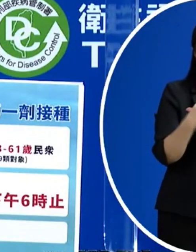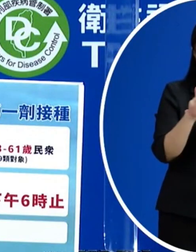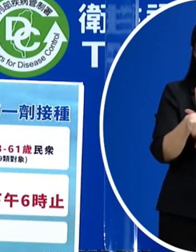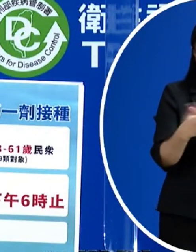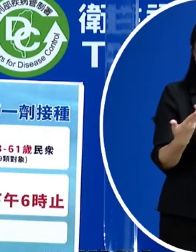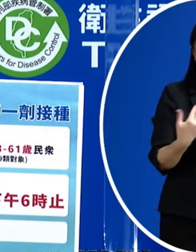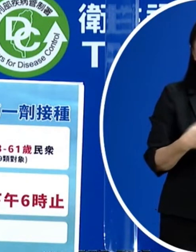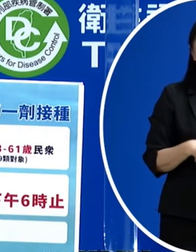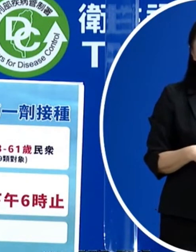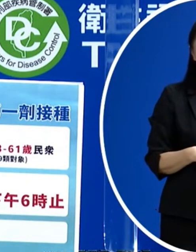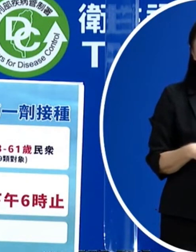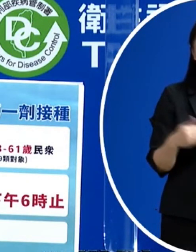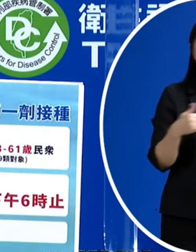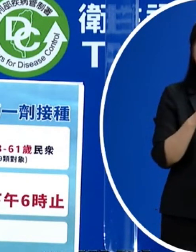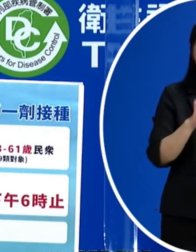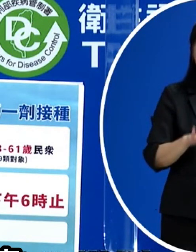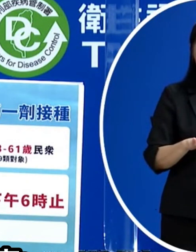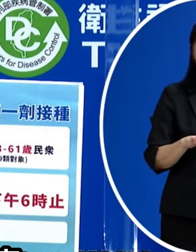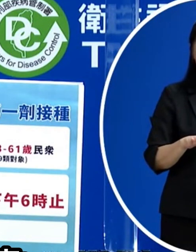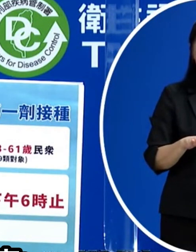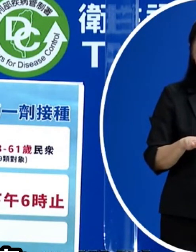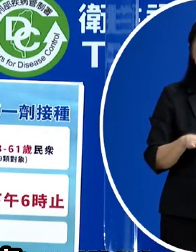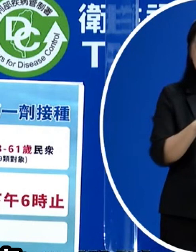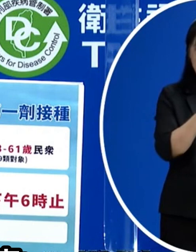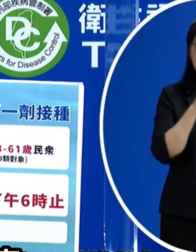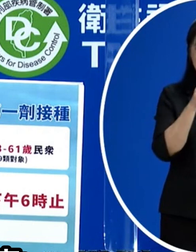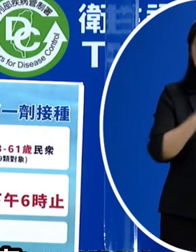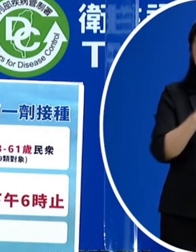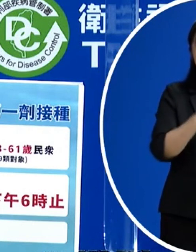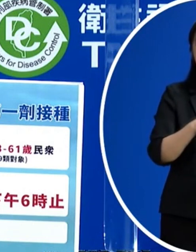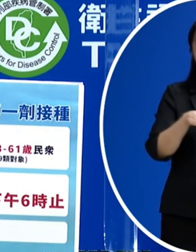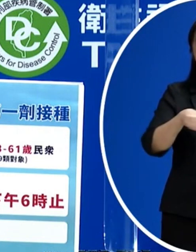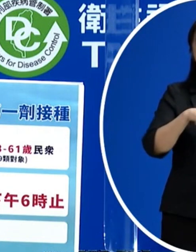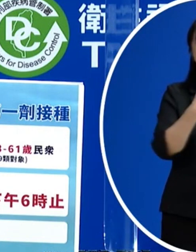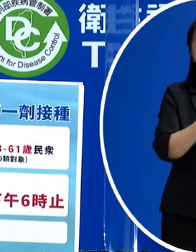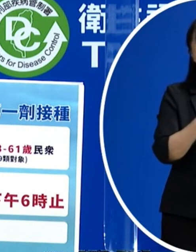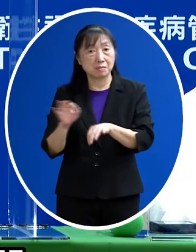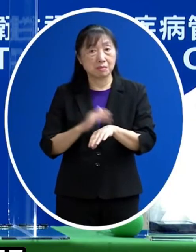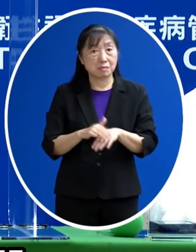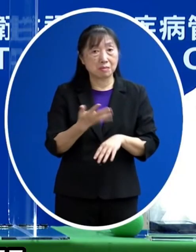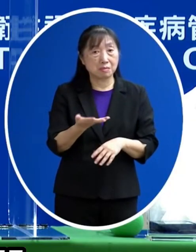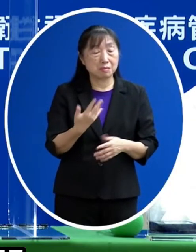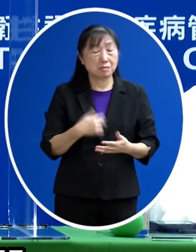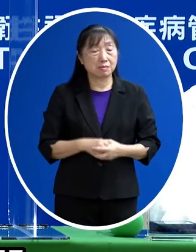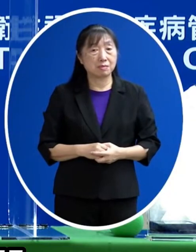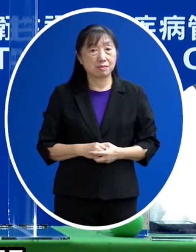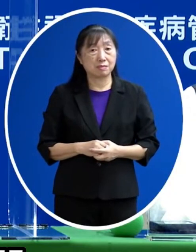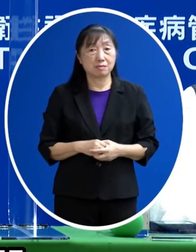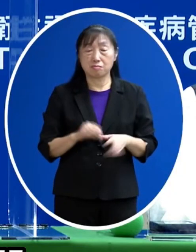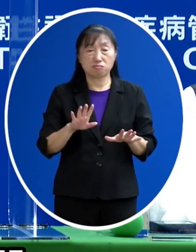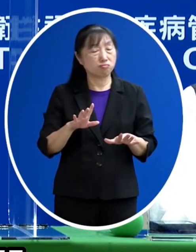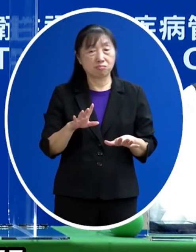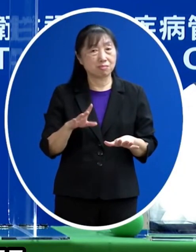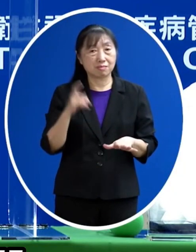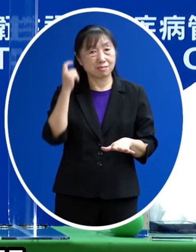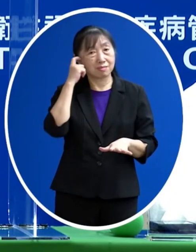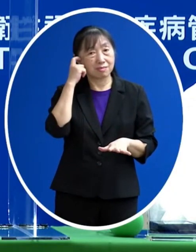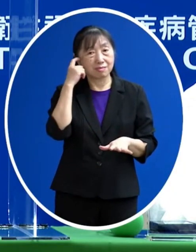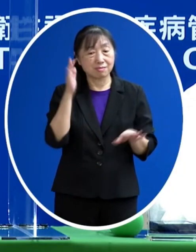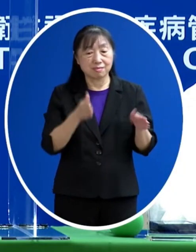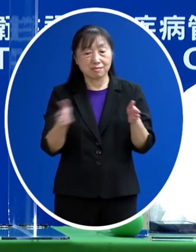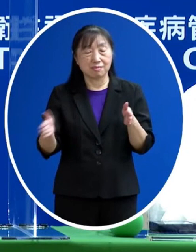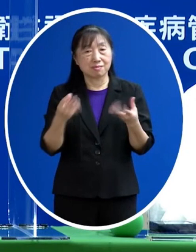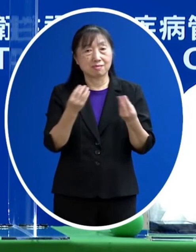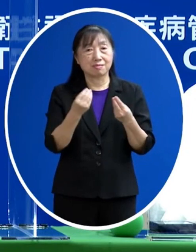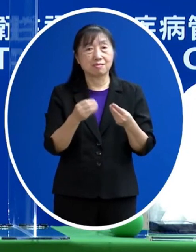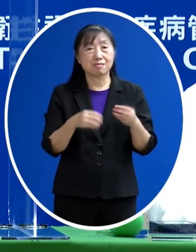基本上还是照目前的这样的一个防疫的计划一步一步的走啊，目前还没有考虑要加严哈。